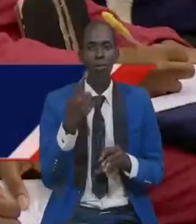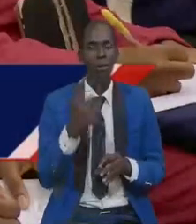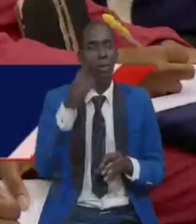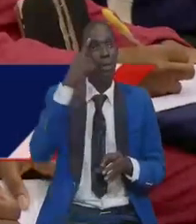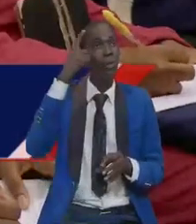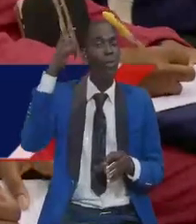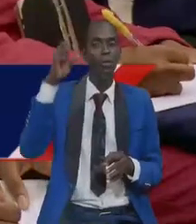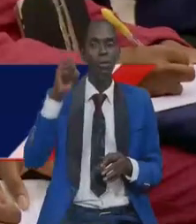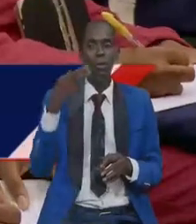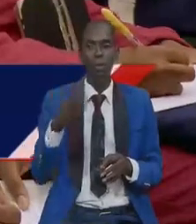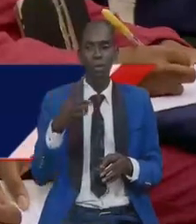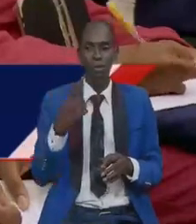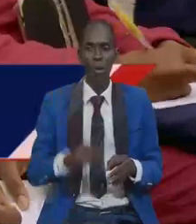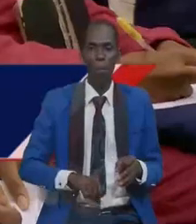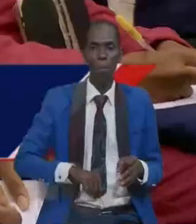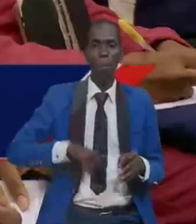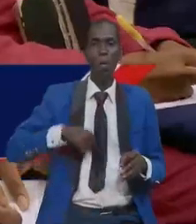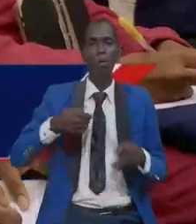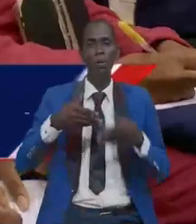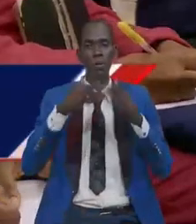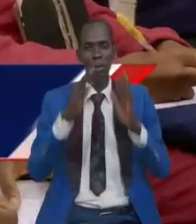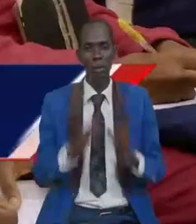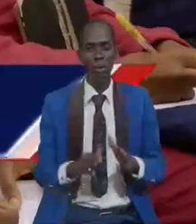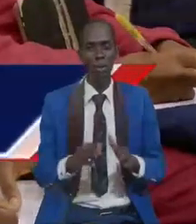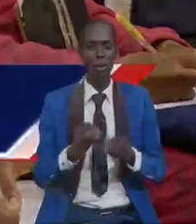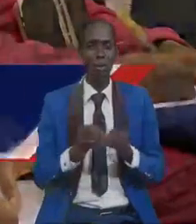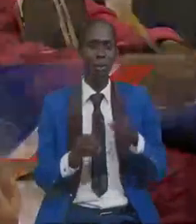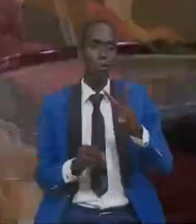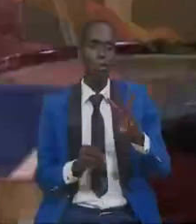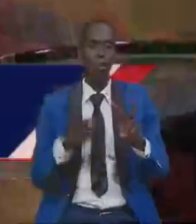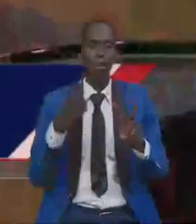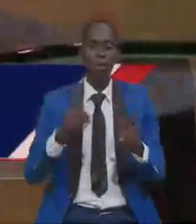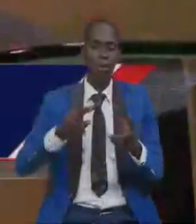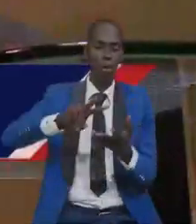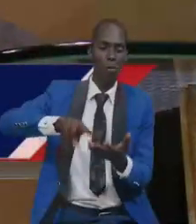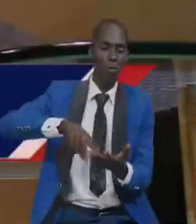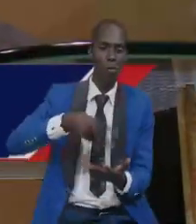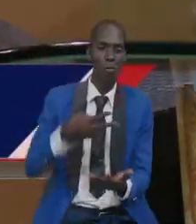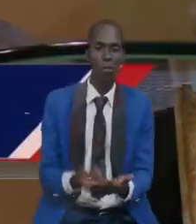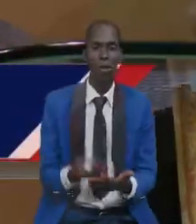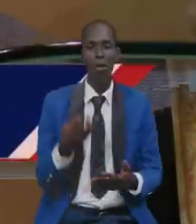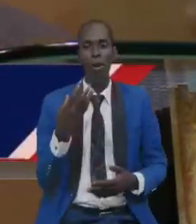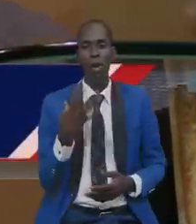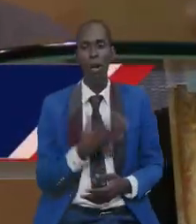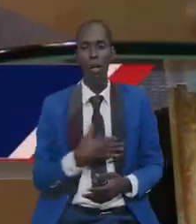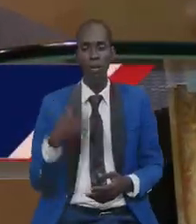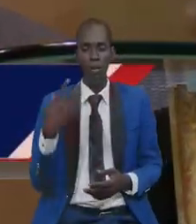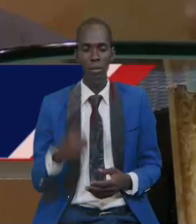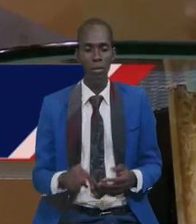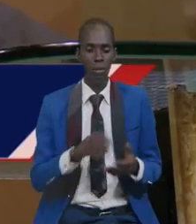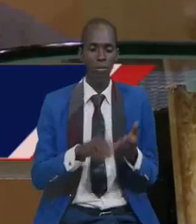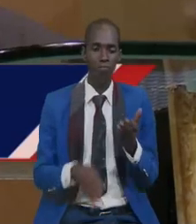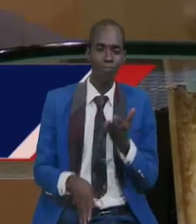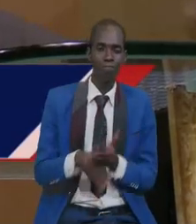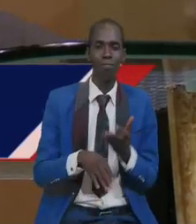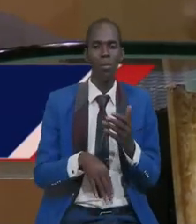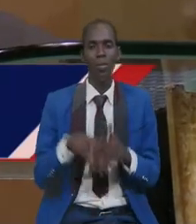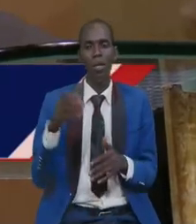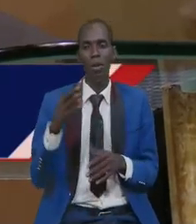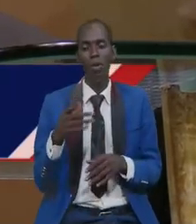du monarque orgueilleux. Numéro 2, la section 2, c'est la chute et le détrônement de